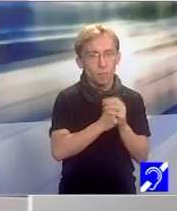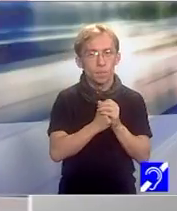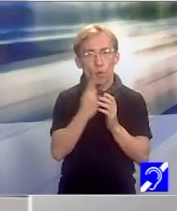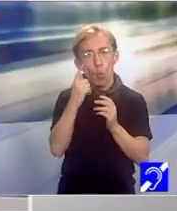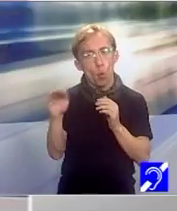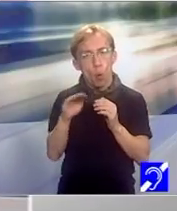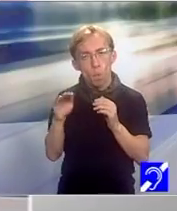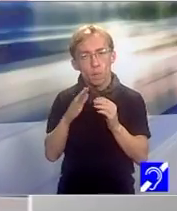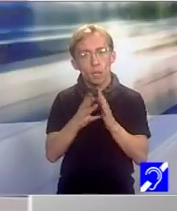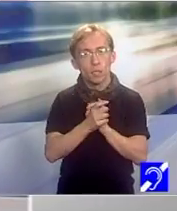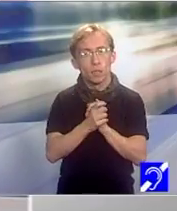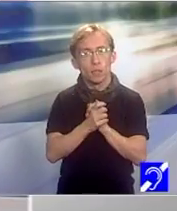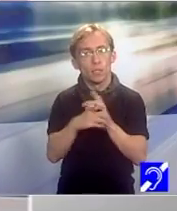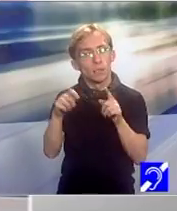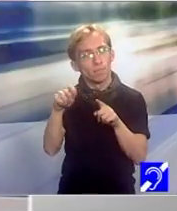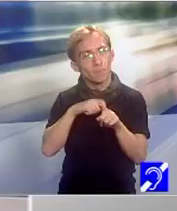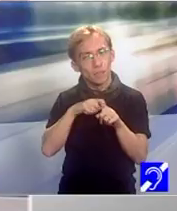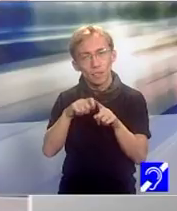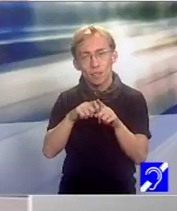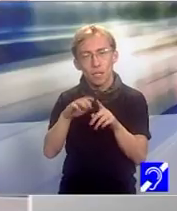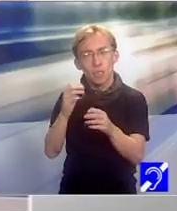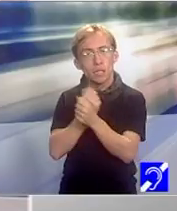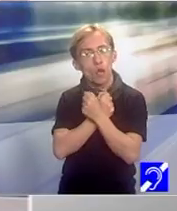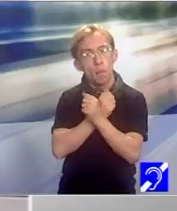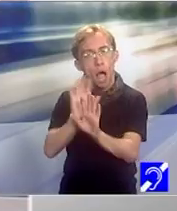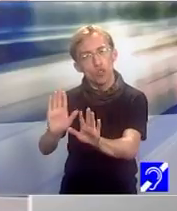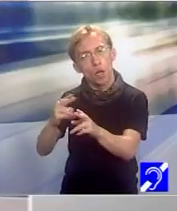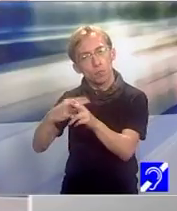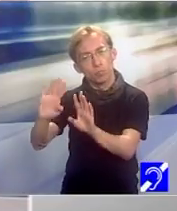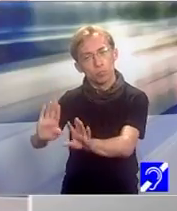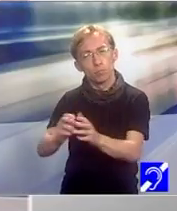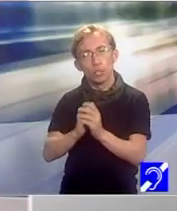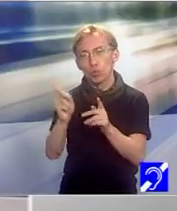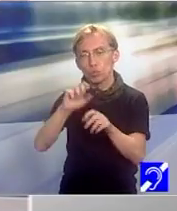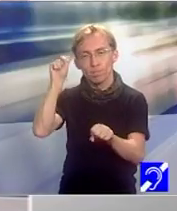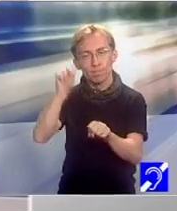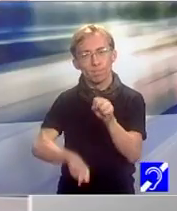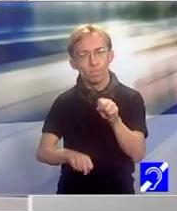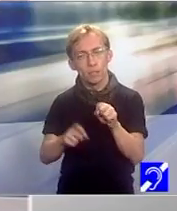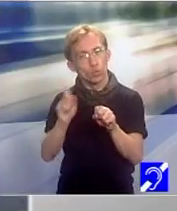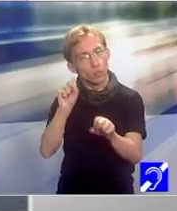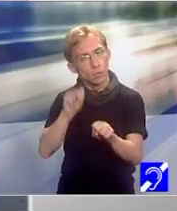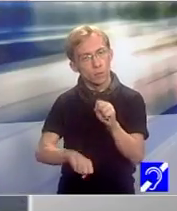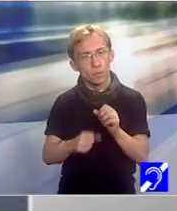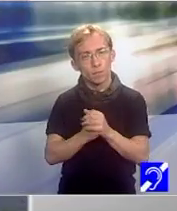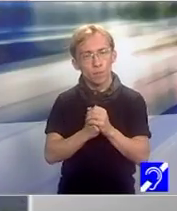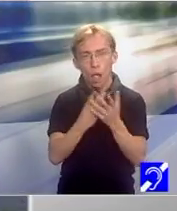copil care trebuie învățat să se iubească așa cum e. Și asta nu face niciun curs de parentering.